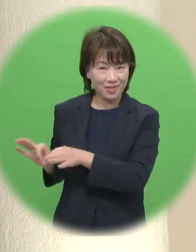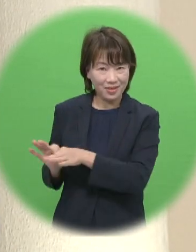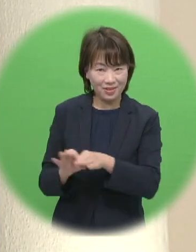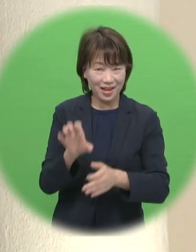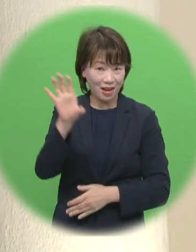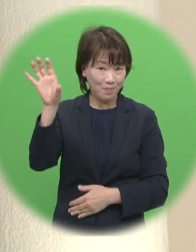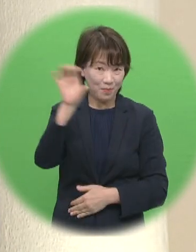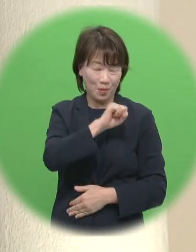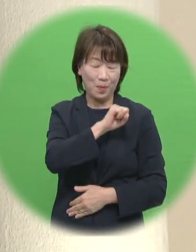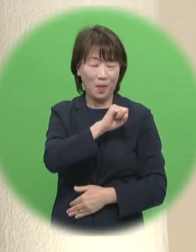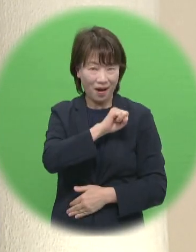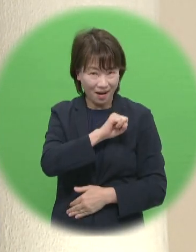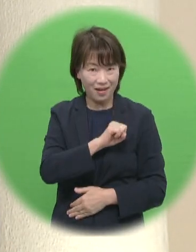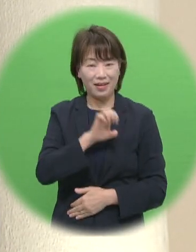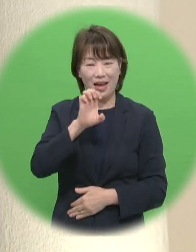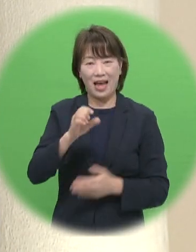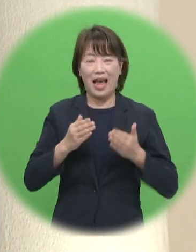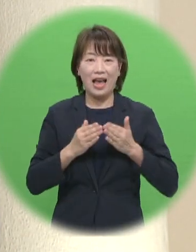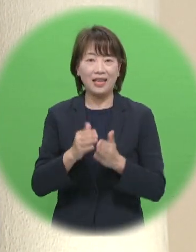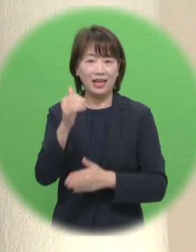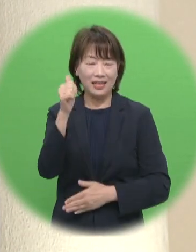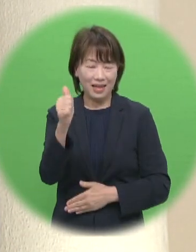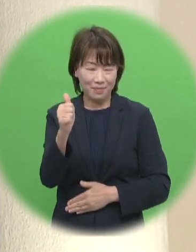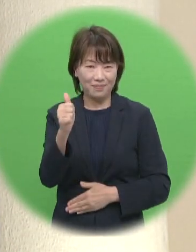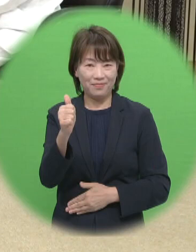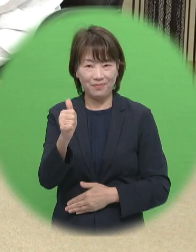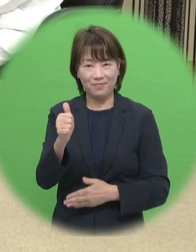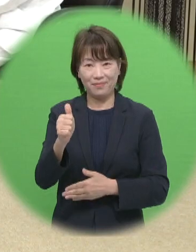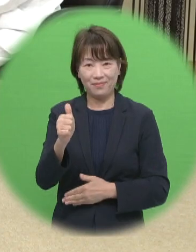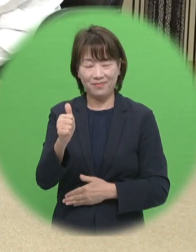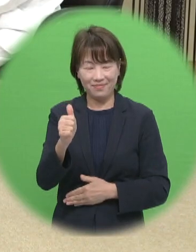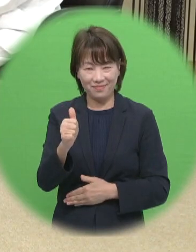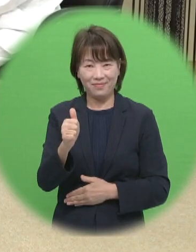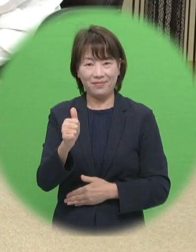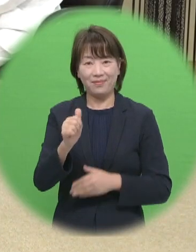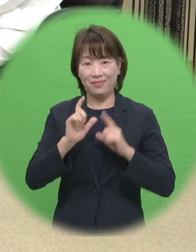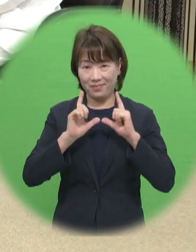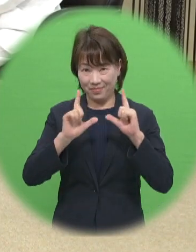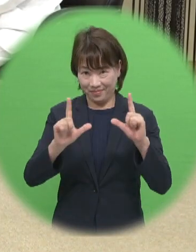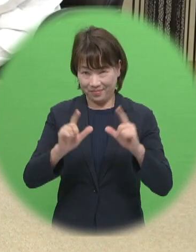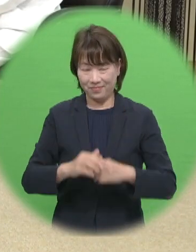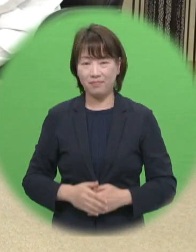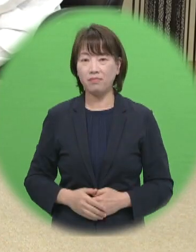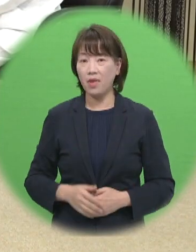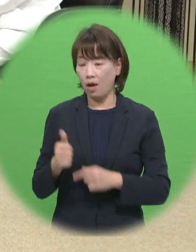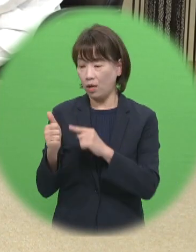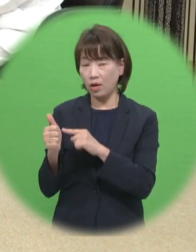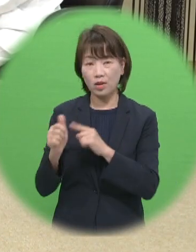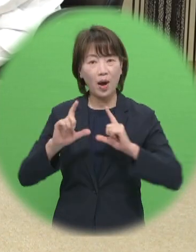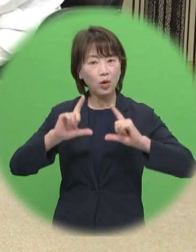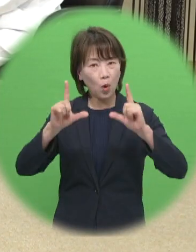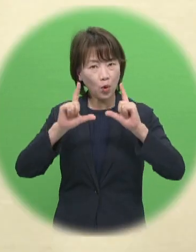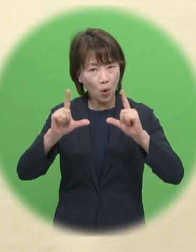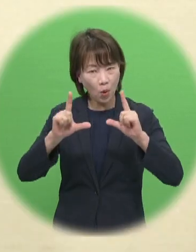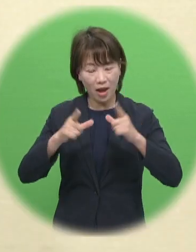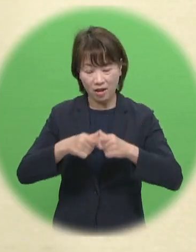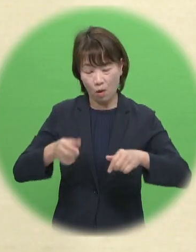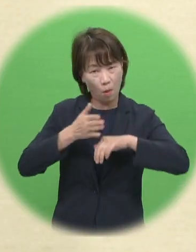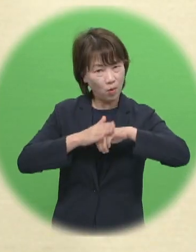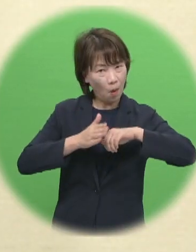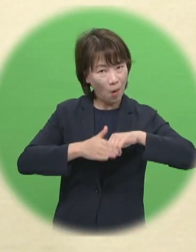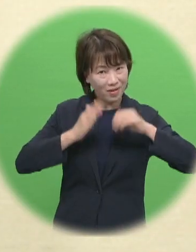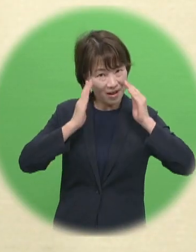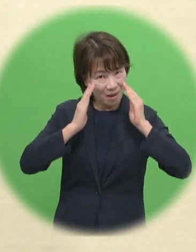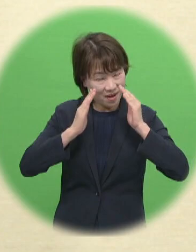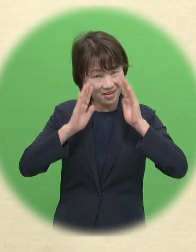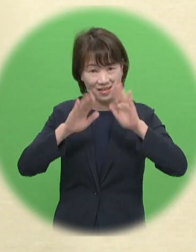崎のオーナーシェフ、江崎慎太郎さんにお越しいただいています。江崎さんは長らく東京で活躍をされて、どう